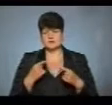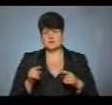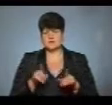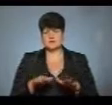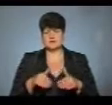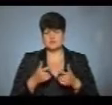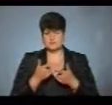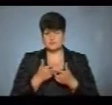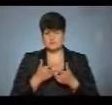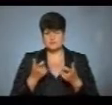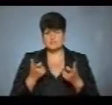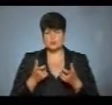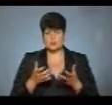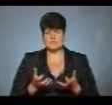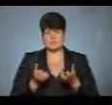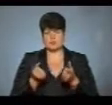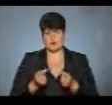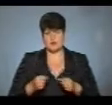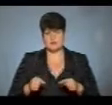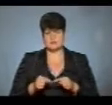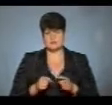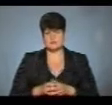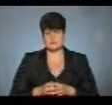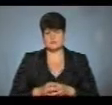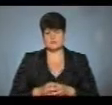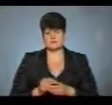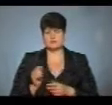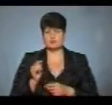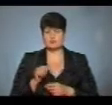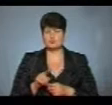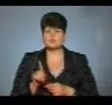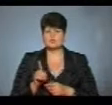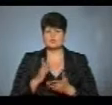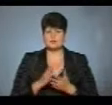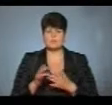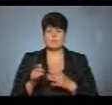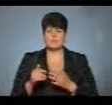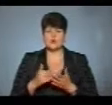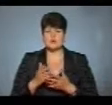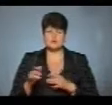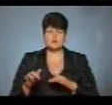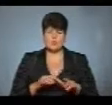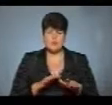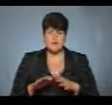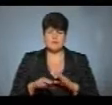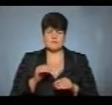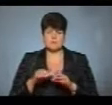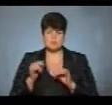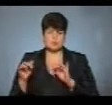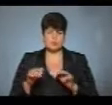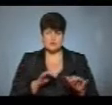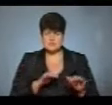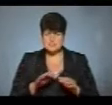організації інформаційну підтримку. В силу того, що є політична кампанія, виборчий процес, я так розумію,